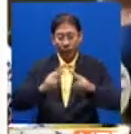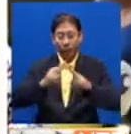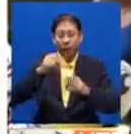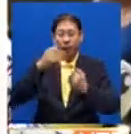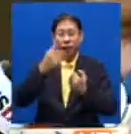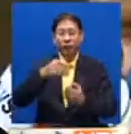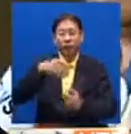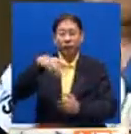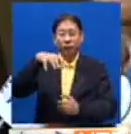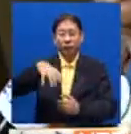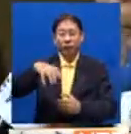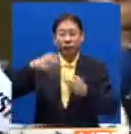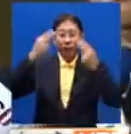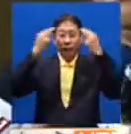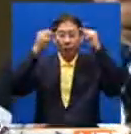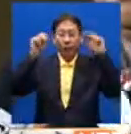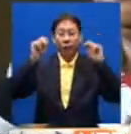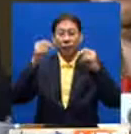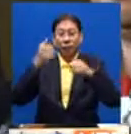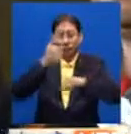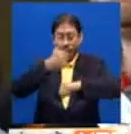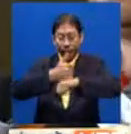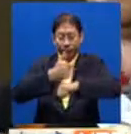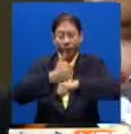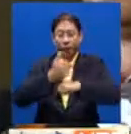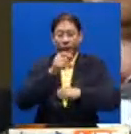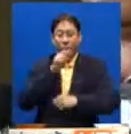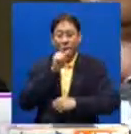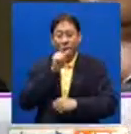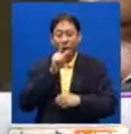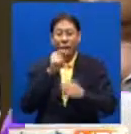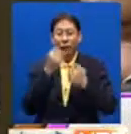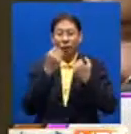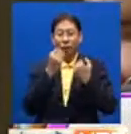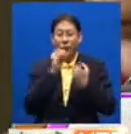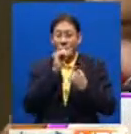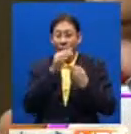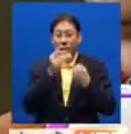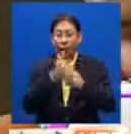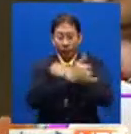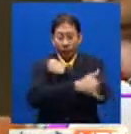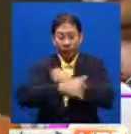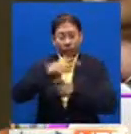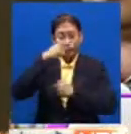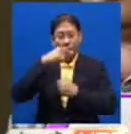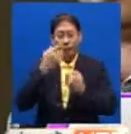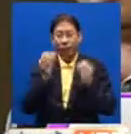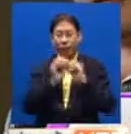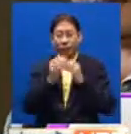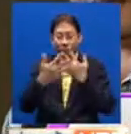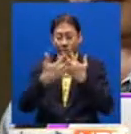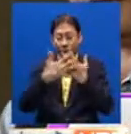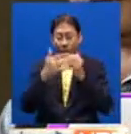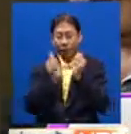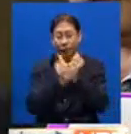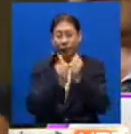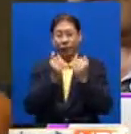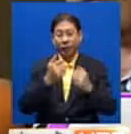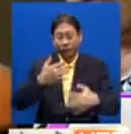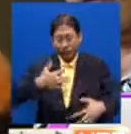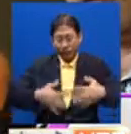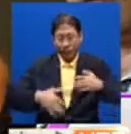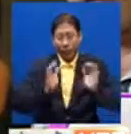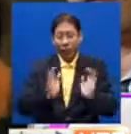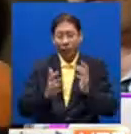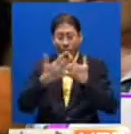นายกรัฐมนตรีในฐานะอดีตผู้อำนวยการข่าวกรองนะคะยืนยันว่าประเทศไทยนั้นไม่มีคุกลับหรือว่าการทรมานนัก